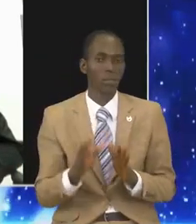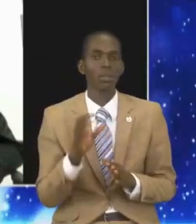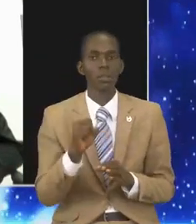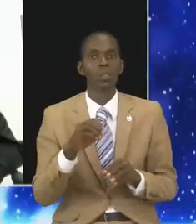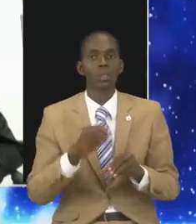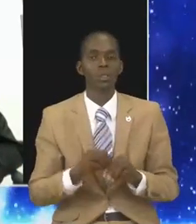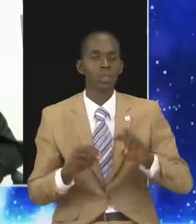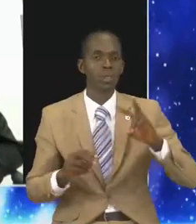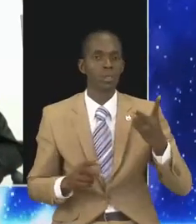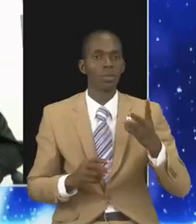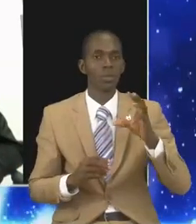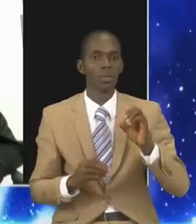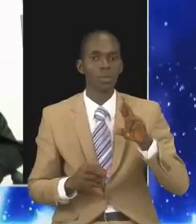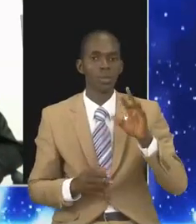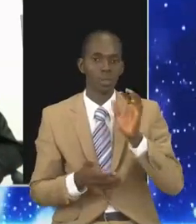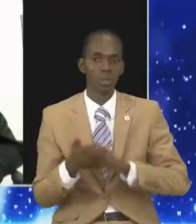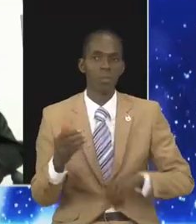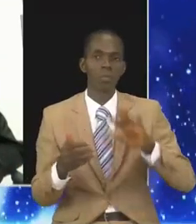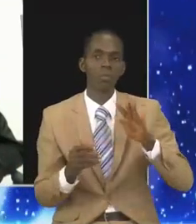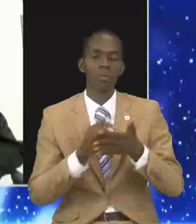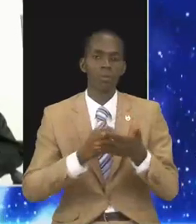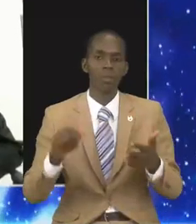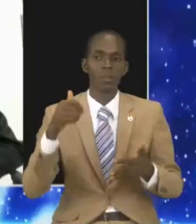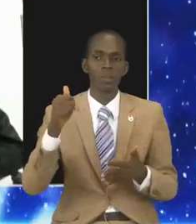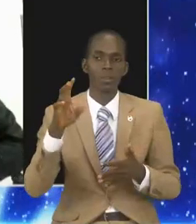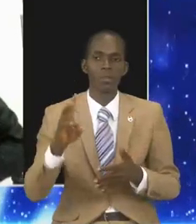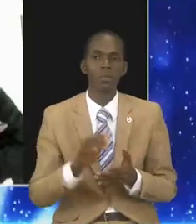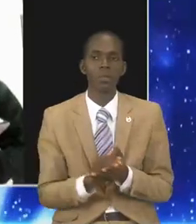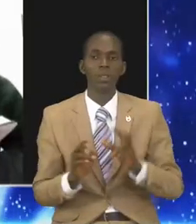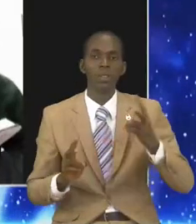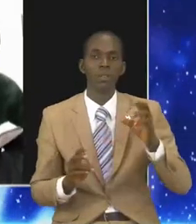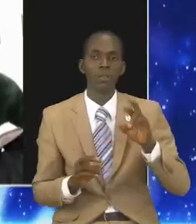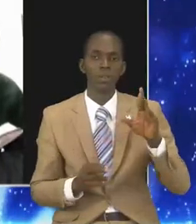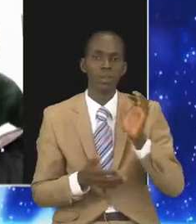Corinthiens, chapitre 5, verset